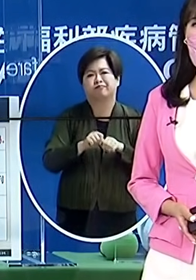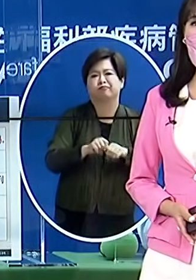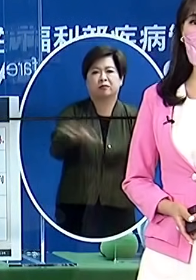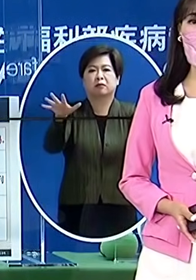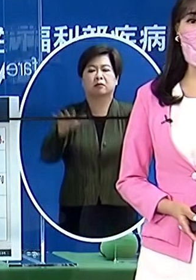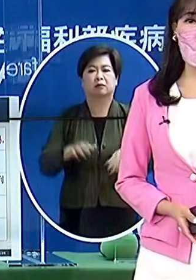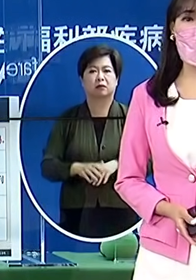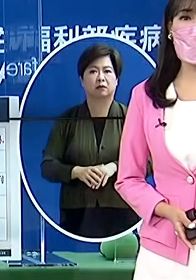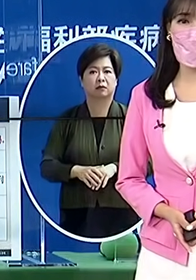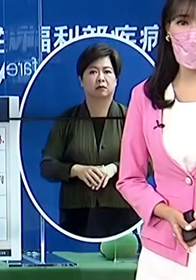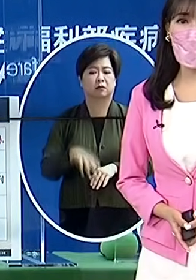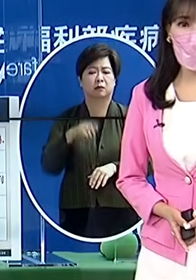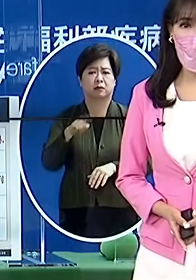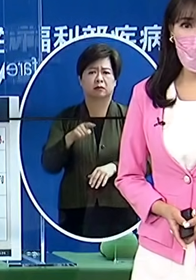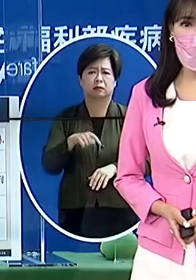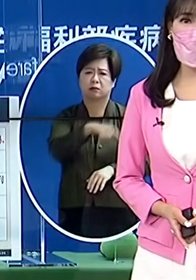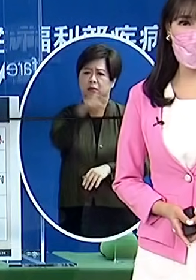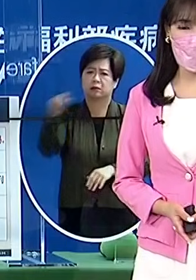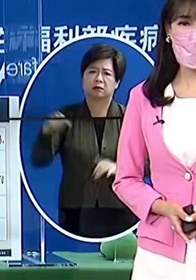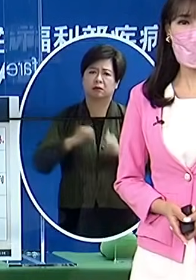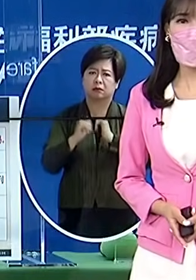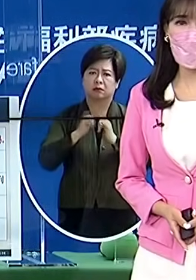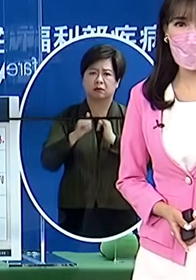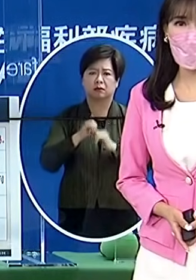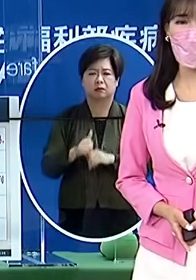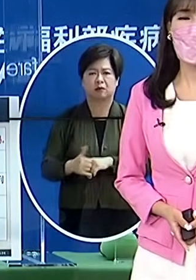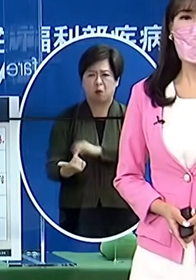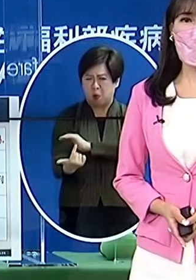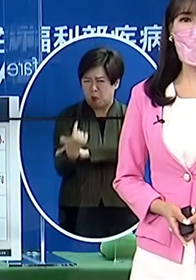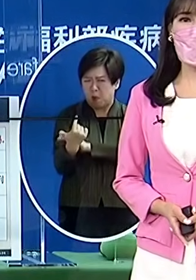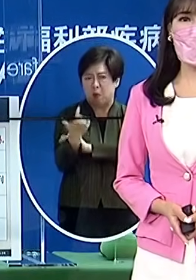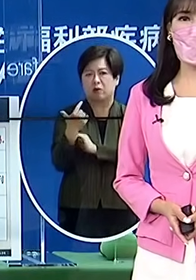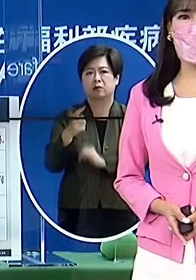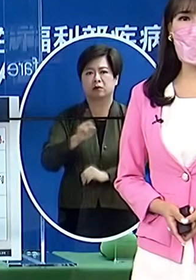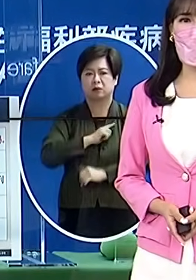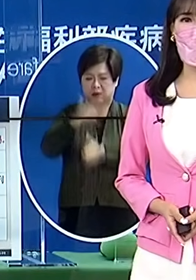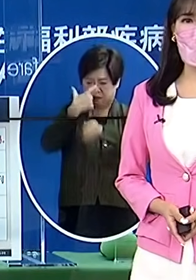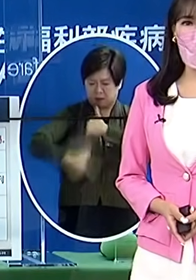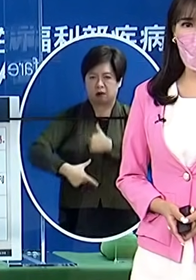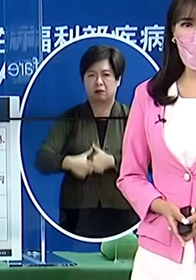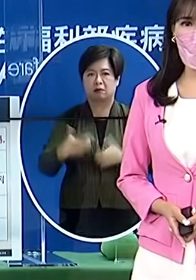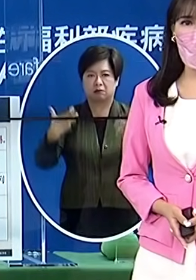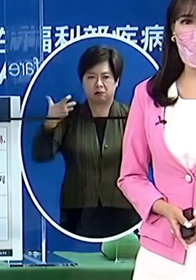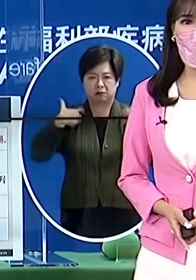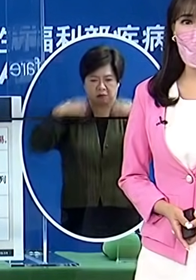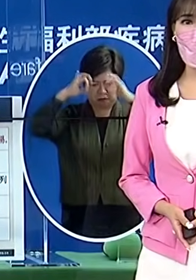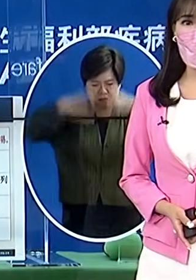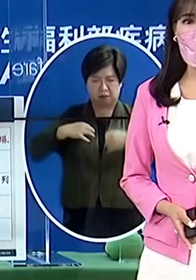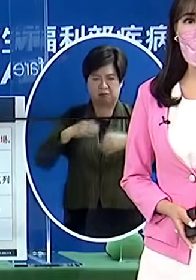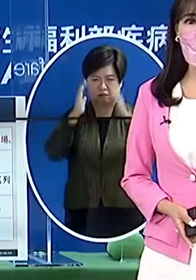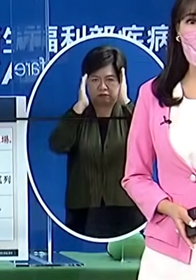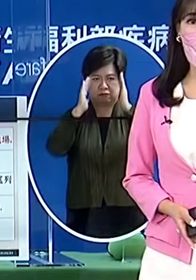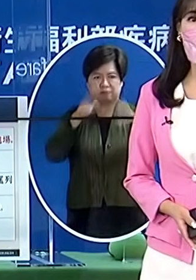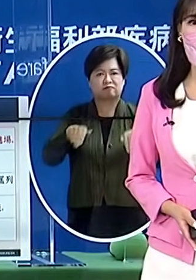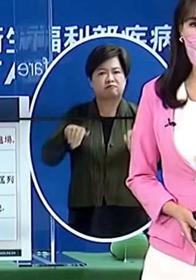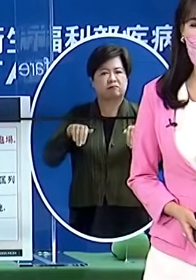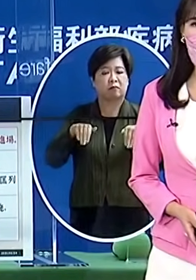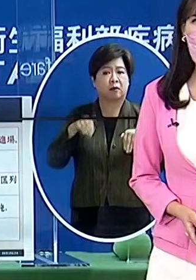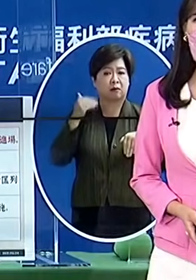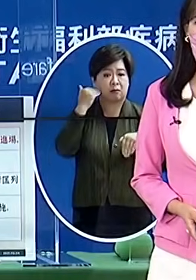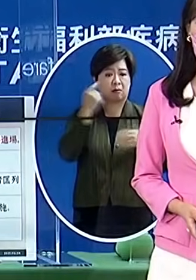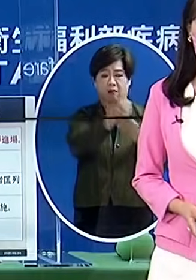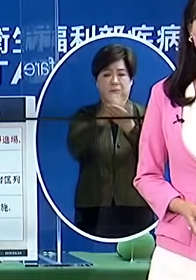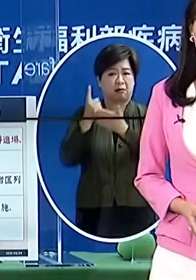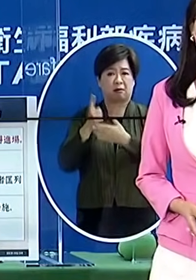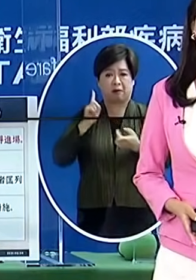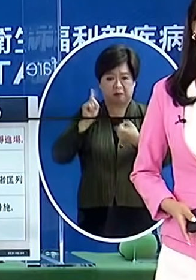湾都在陪双北一起坐牢啊，一起三级警戒啊？台北市长柯文哲就表示说，这是政治攻击、